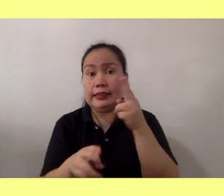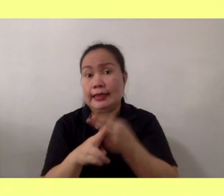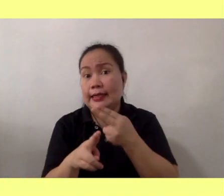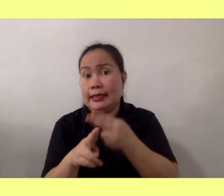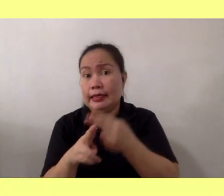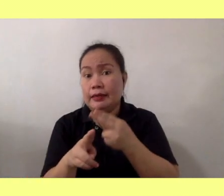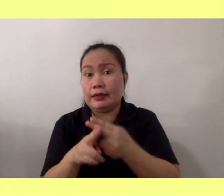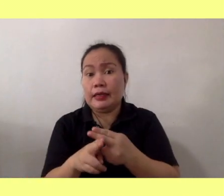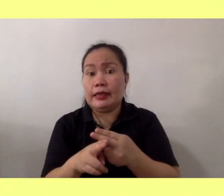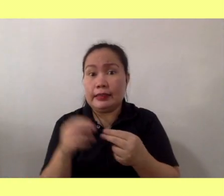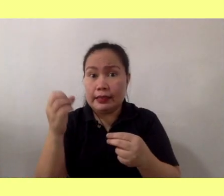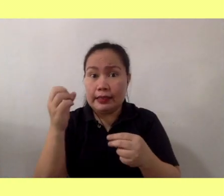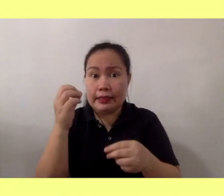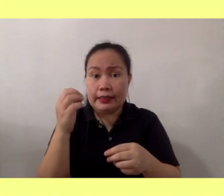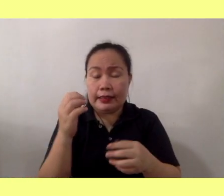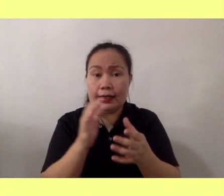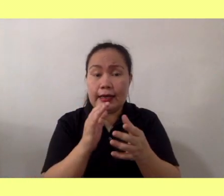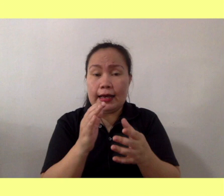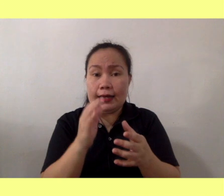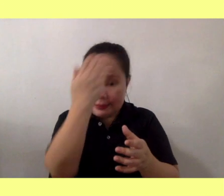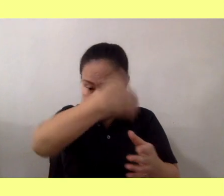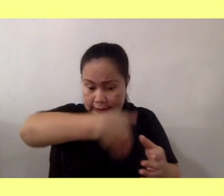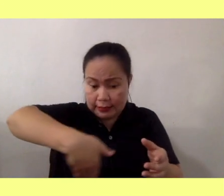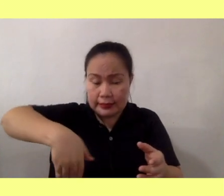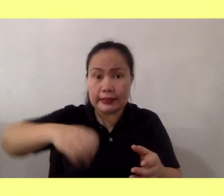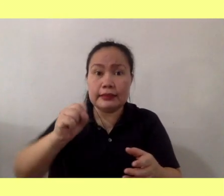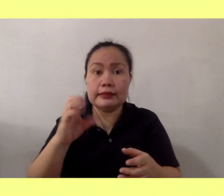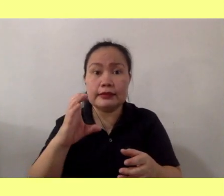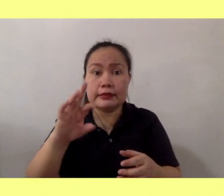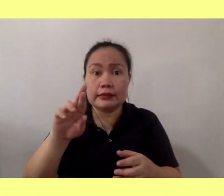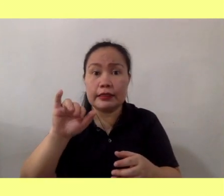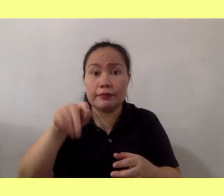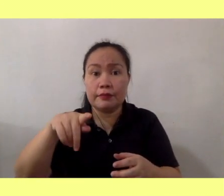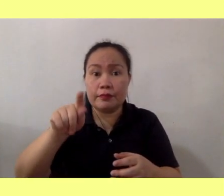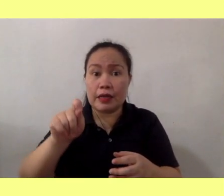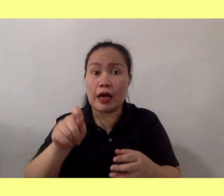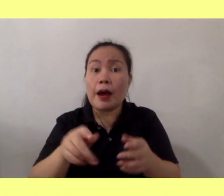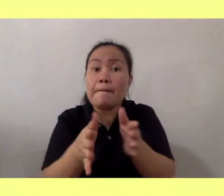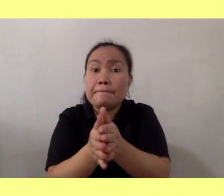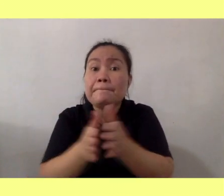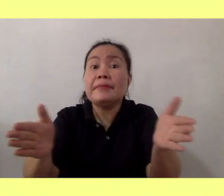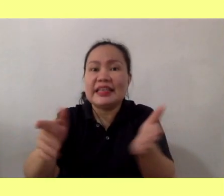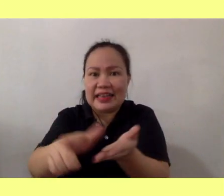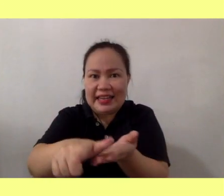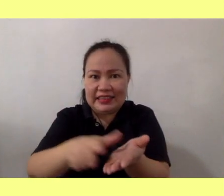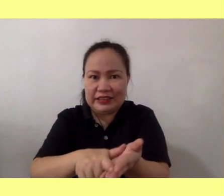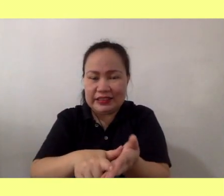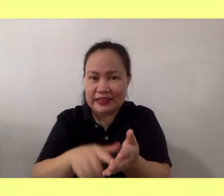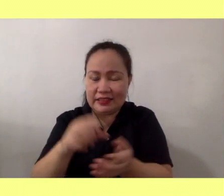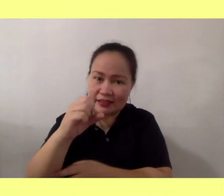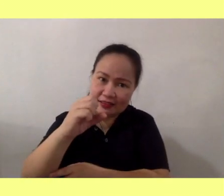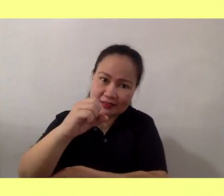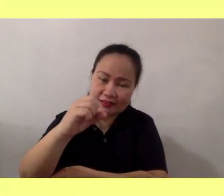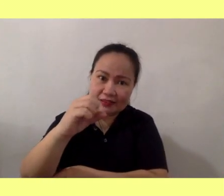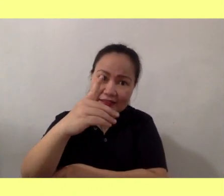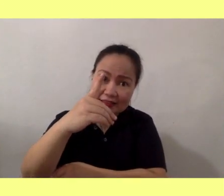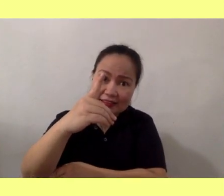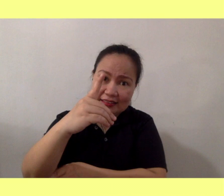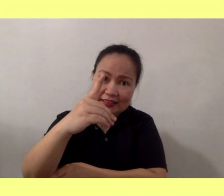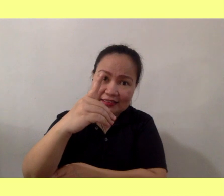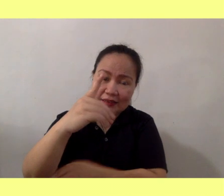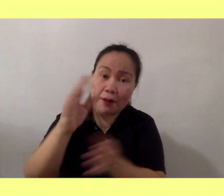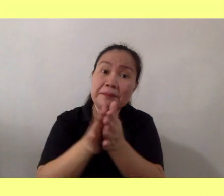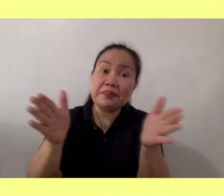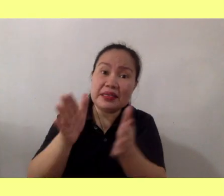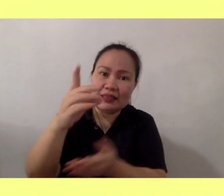script, capital letter. So, halimbawa ito. So, yung kanina sa line, small letter siya. Ito, capital letter po tayo